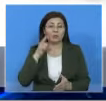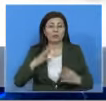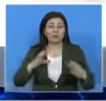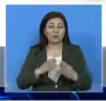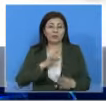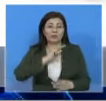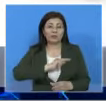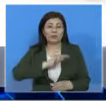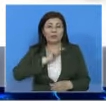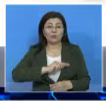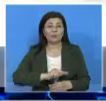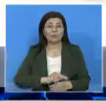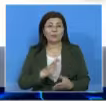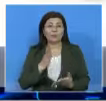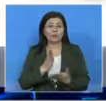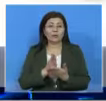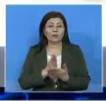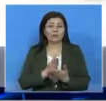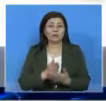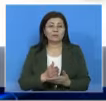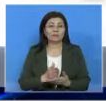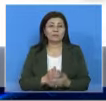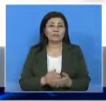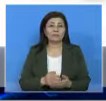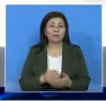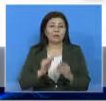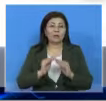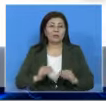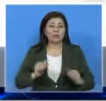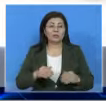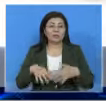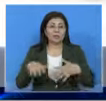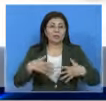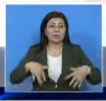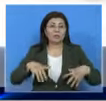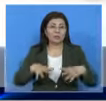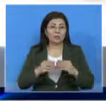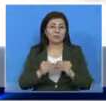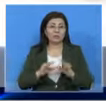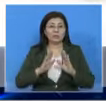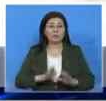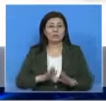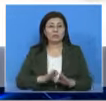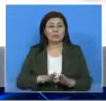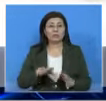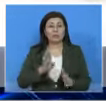работам имеют приоритет дети из малоимущих семей и дети, оставшиеся без